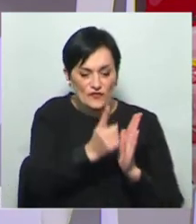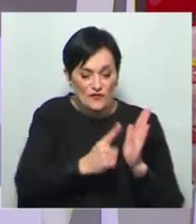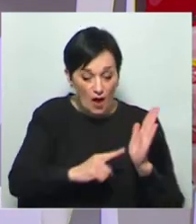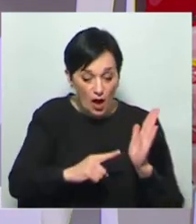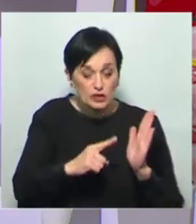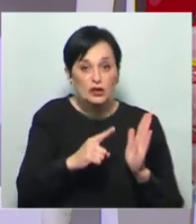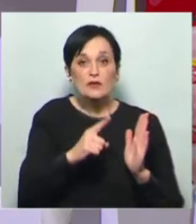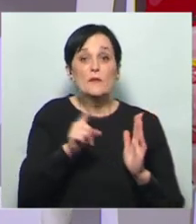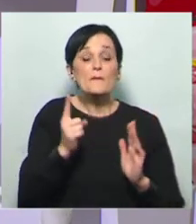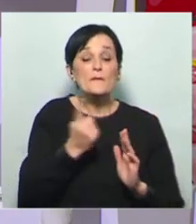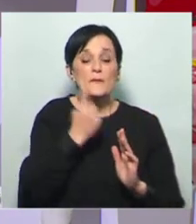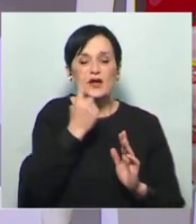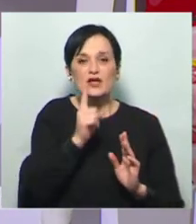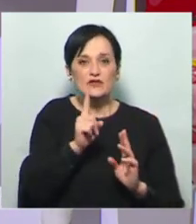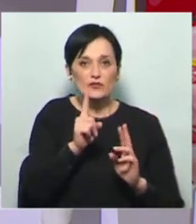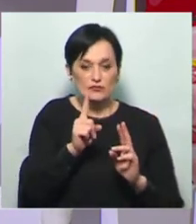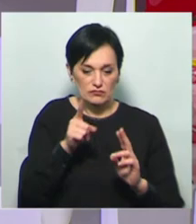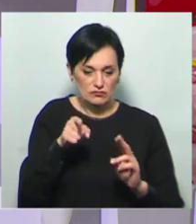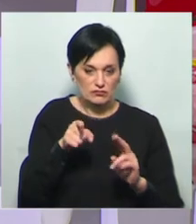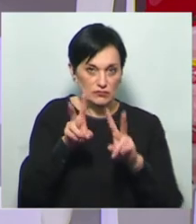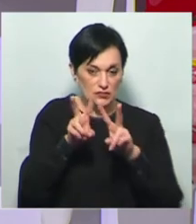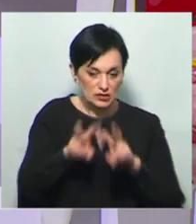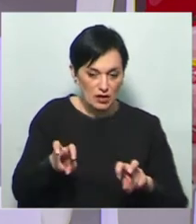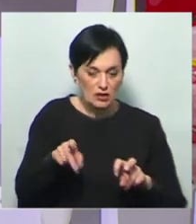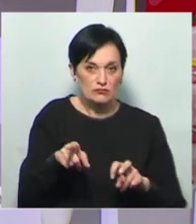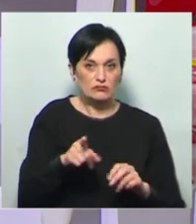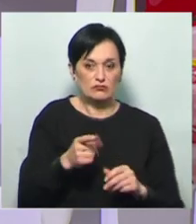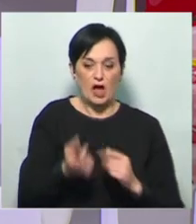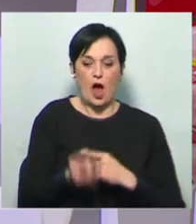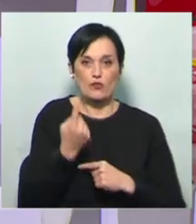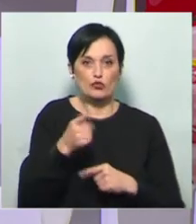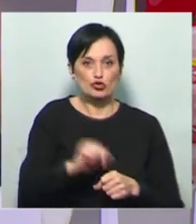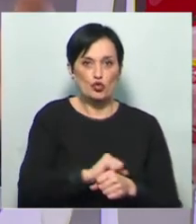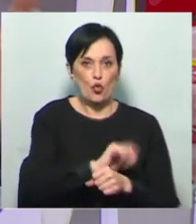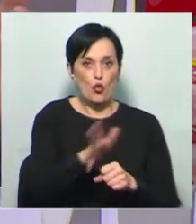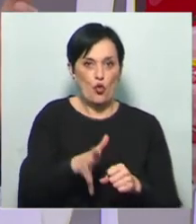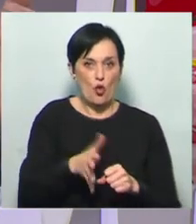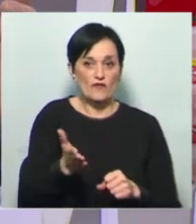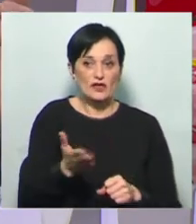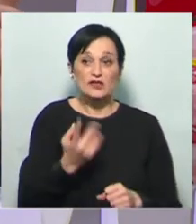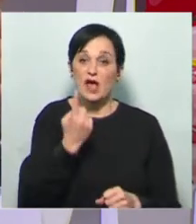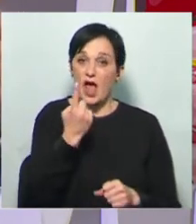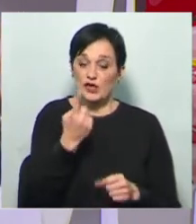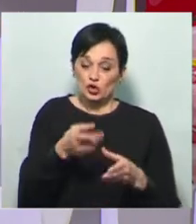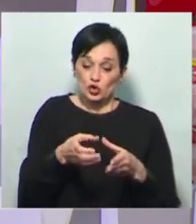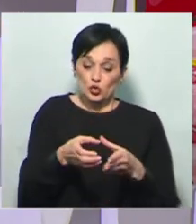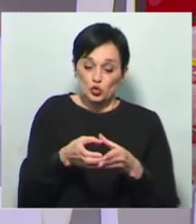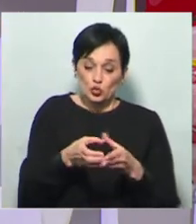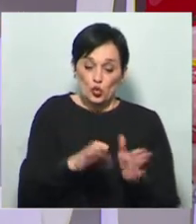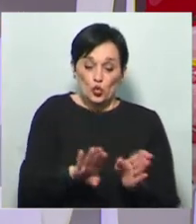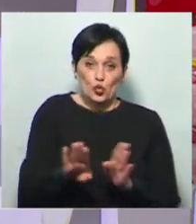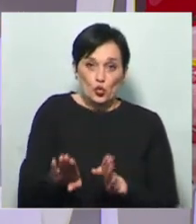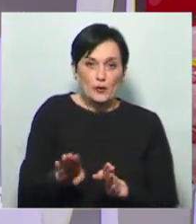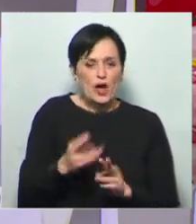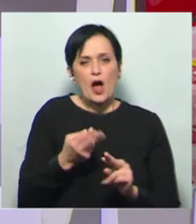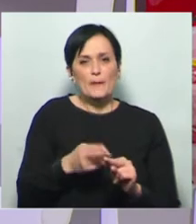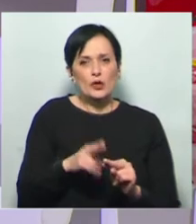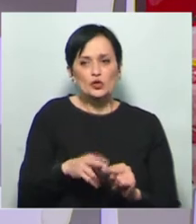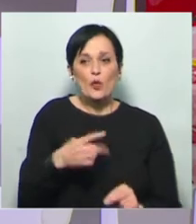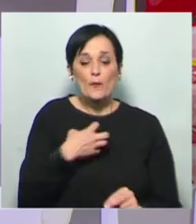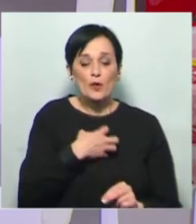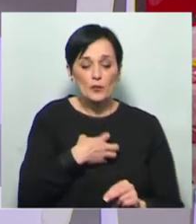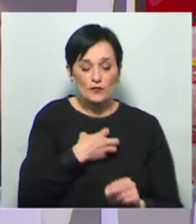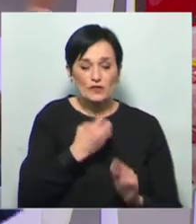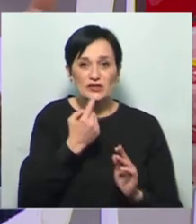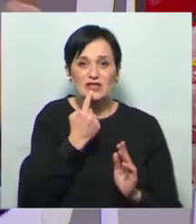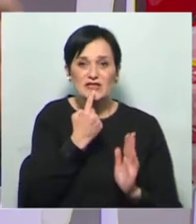აღმოჩნდა ტესტი გაკეთდა და აღმოჩნდა, რომ მას აქვს COVID-ი. ეს არის ერთი ჯგუფი პაციენტების და ამიტომ ეს მნიშვნელობა თვითონ ამ